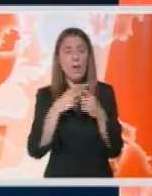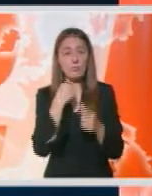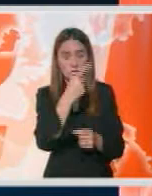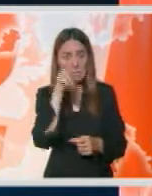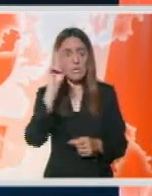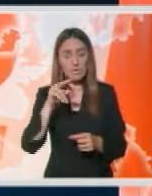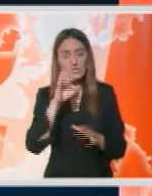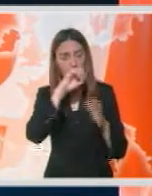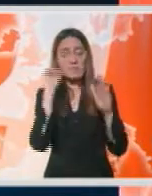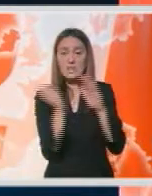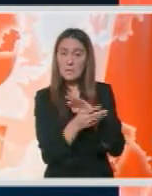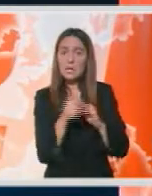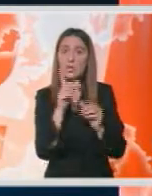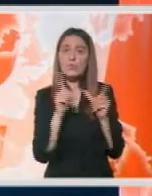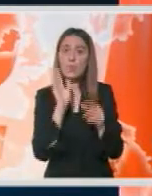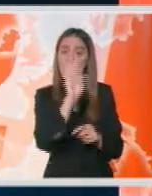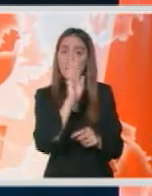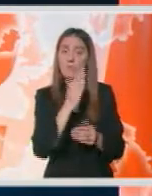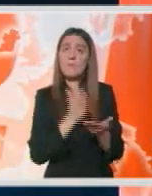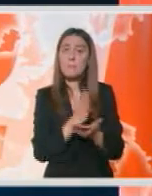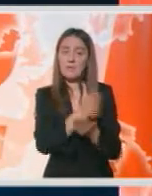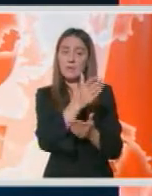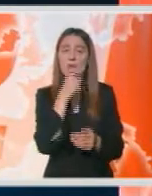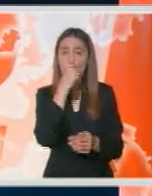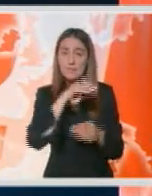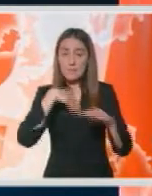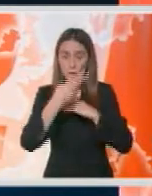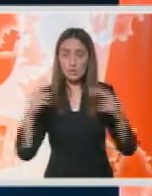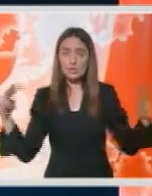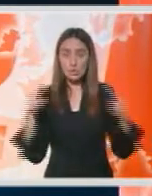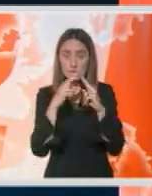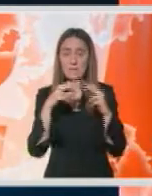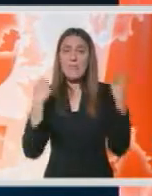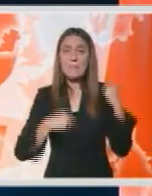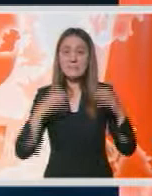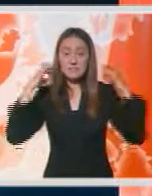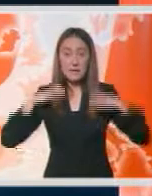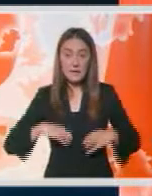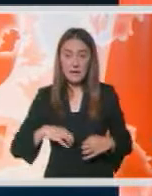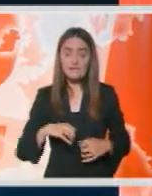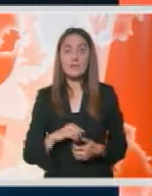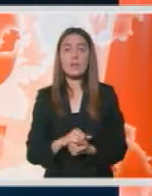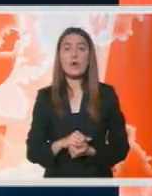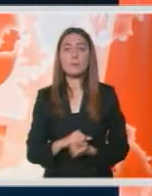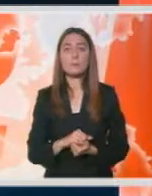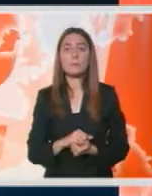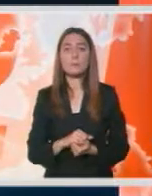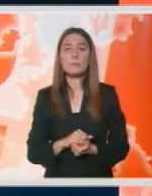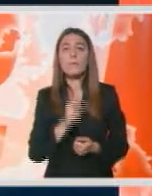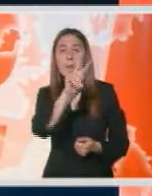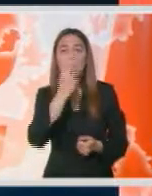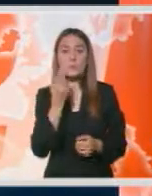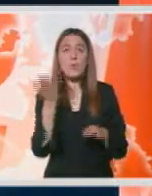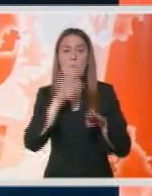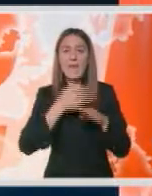mogućnost diskriminacije u njegovoj primjeni. On je posle susreta sa meksičkim predsjednikom Felipeom Calderonom pozvao